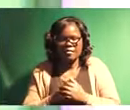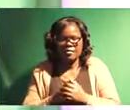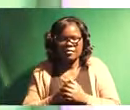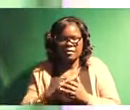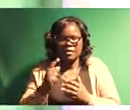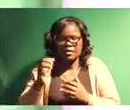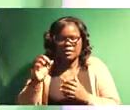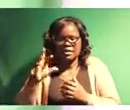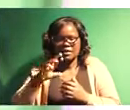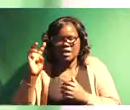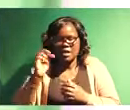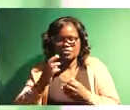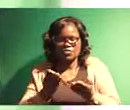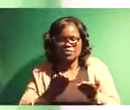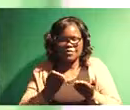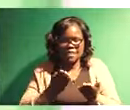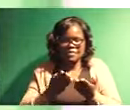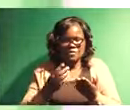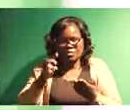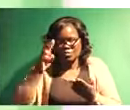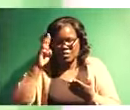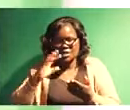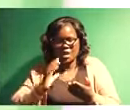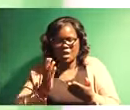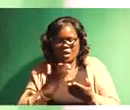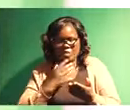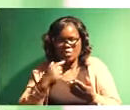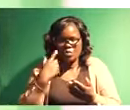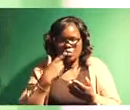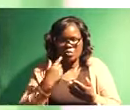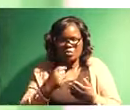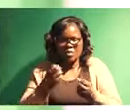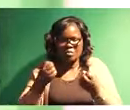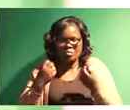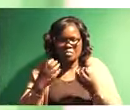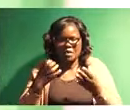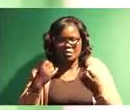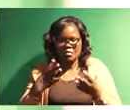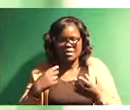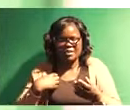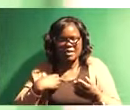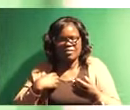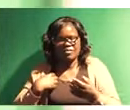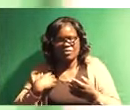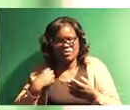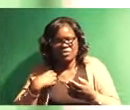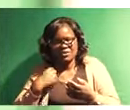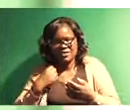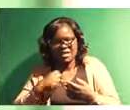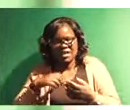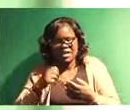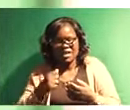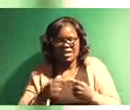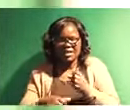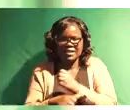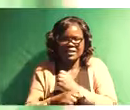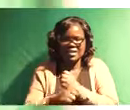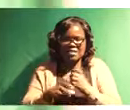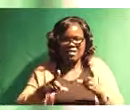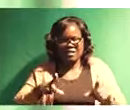of service ya askari wetu ambao ni wengi, ni wa kujitolea na wengi wanahatarisha maisha